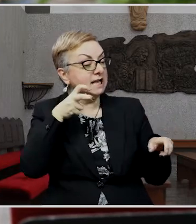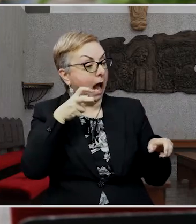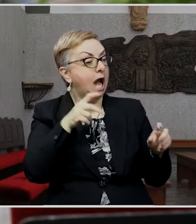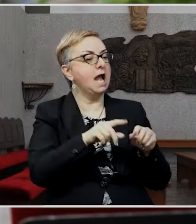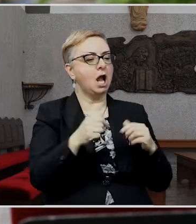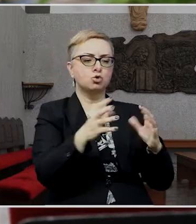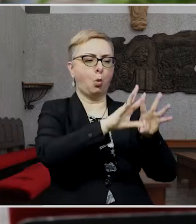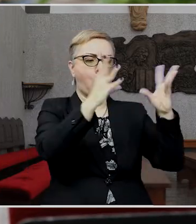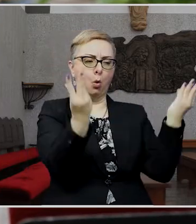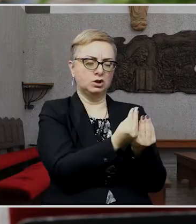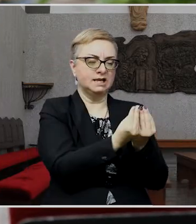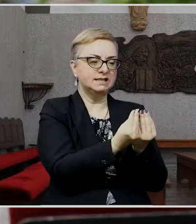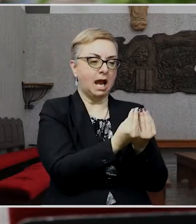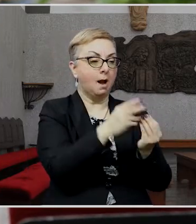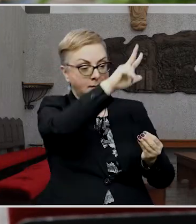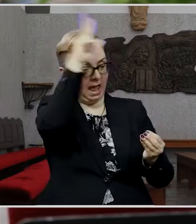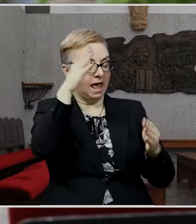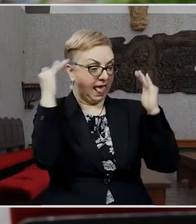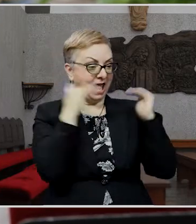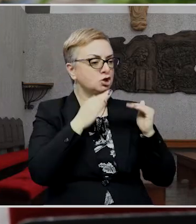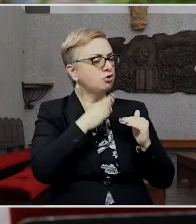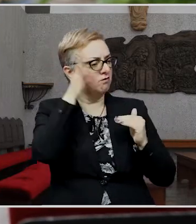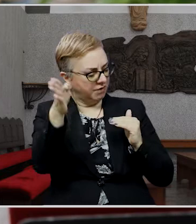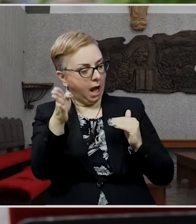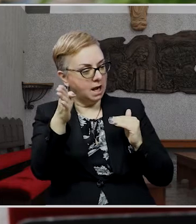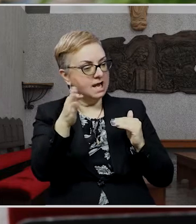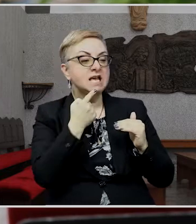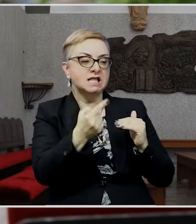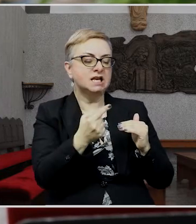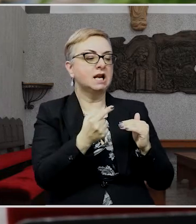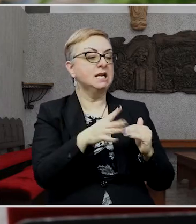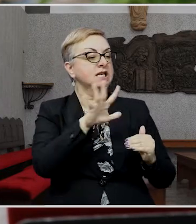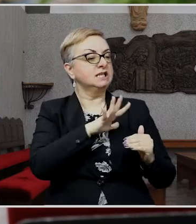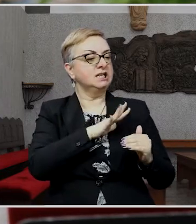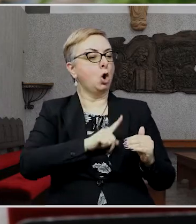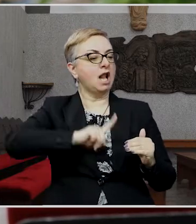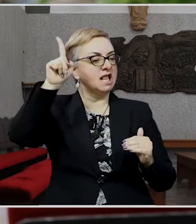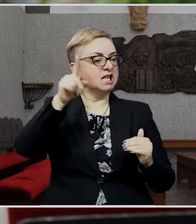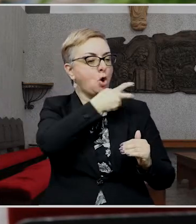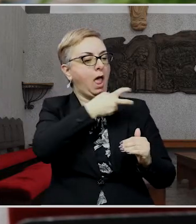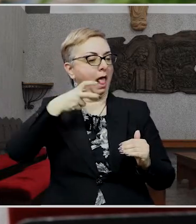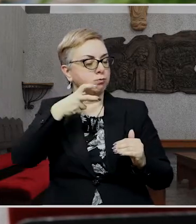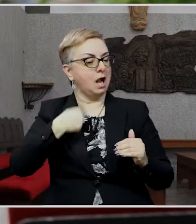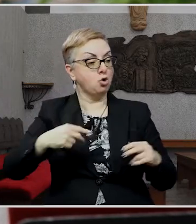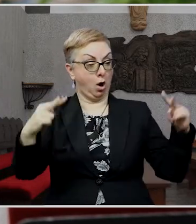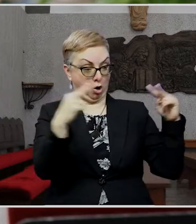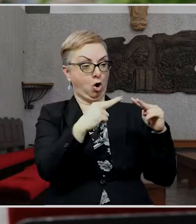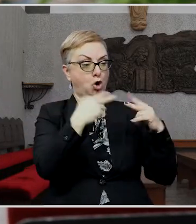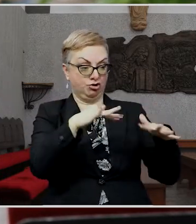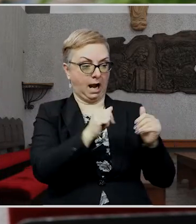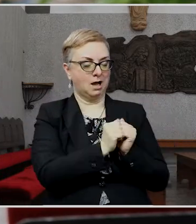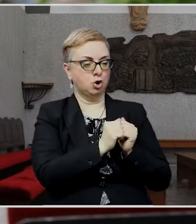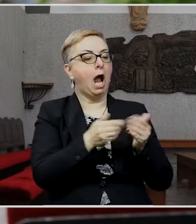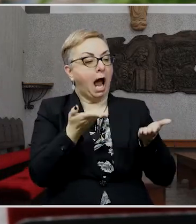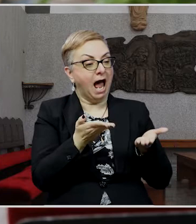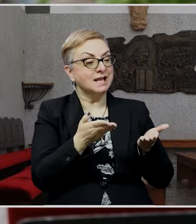dal re d'egitto e gli di rete il signore dio degli ebrei ci è venuto incontro e